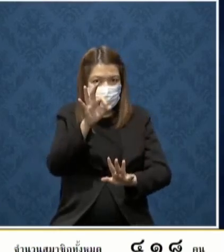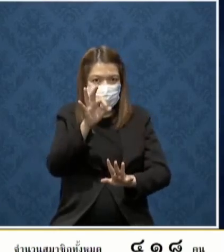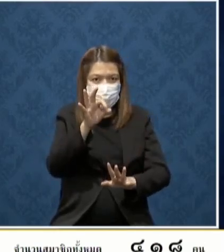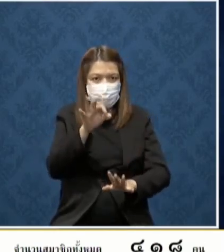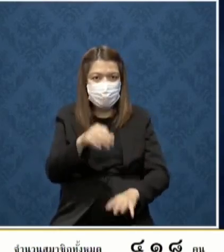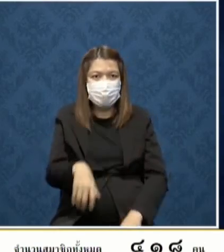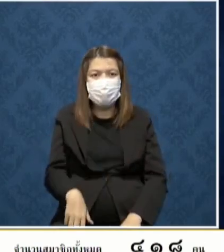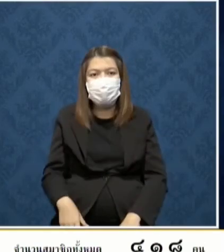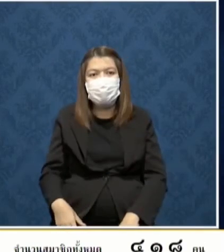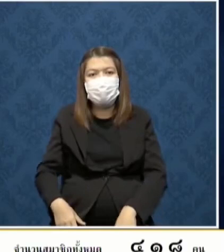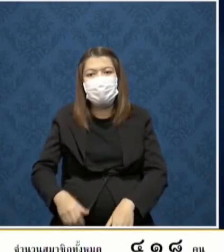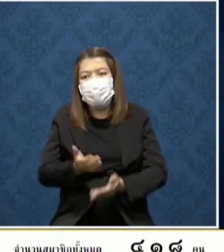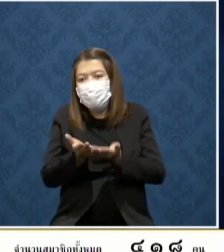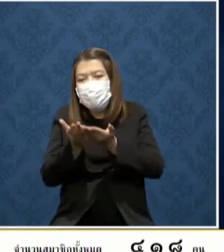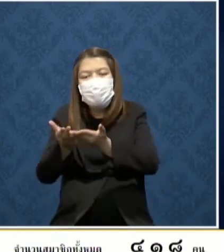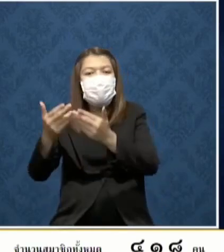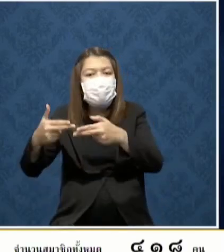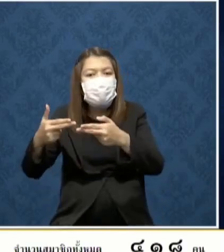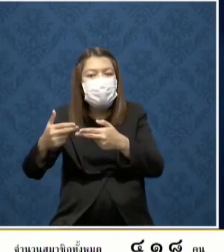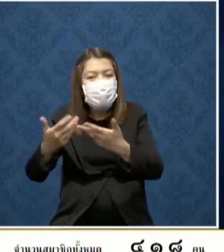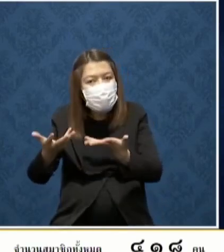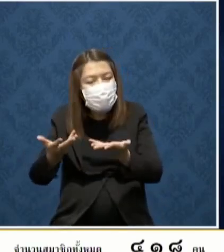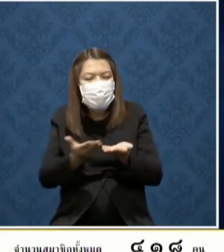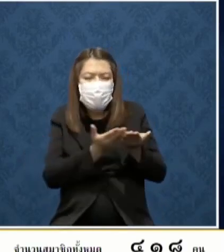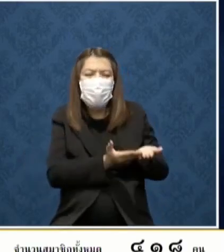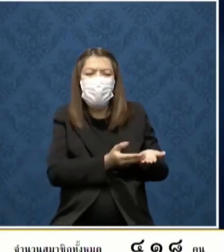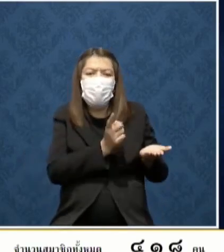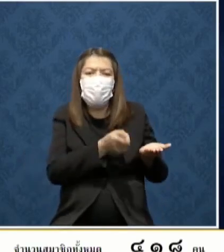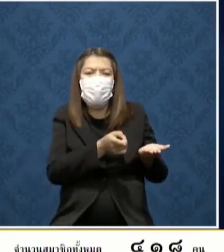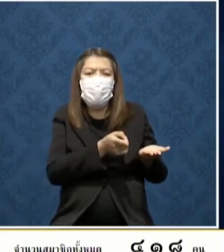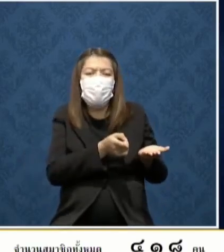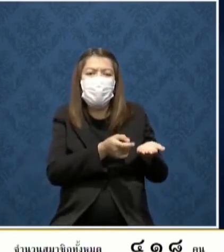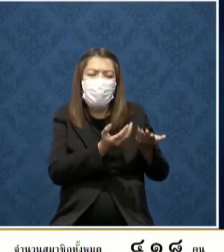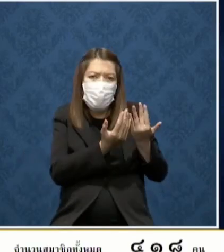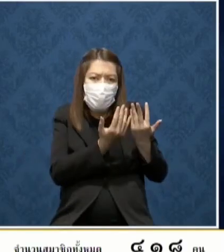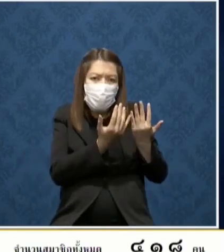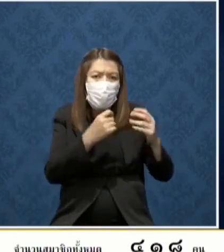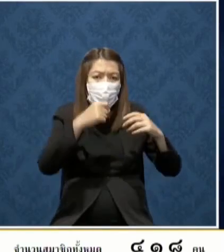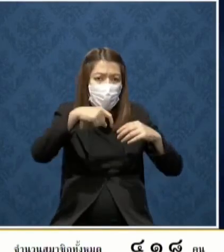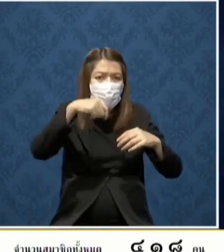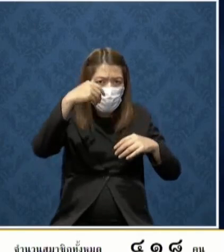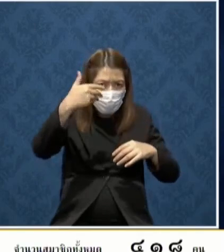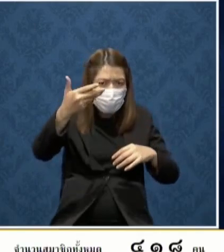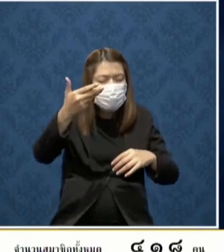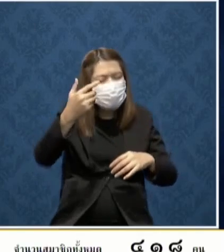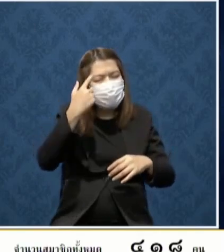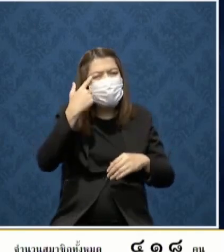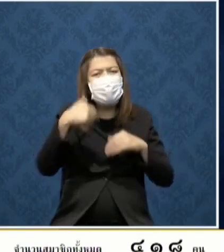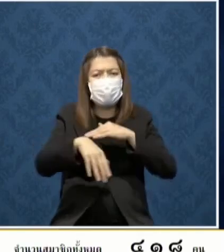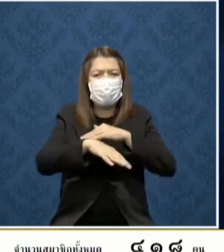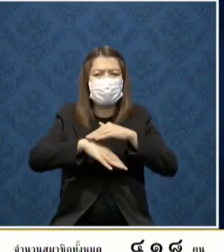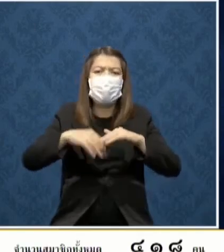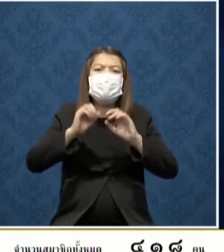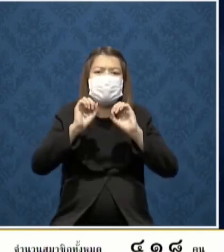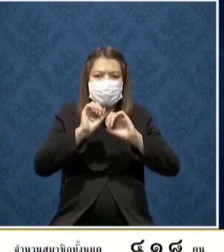ออกไปปฏิบัิการปฏิบัตภารกิไดยไงทำไมไมจอดเทียทาหรอจอดนิอุ รอซ่มนเปหักฐานชดเจนคร